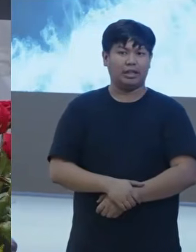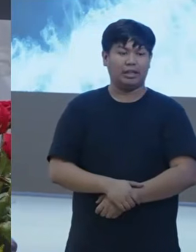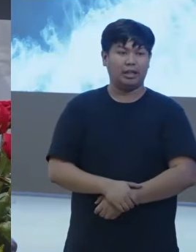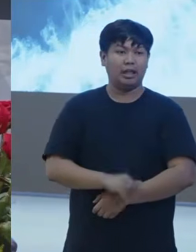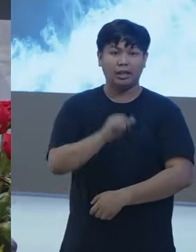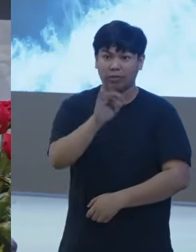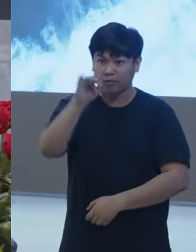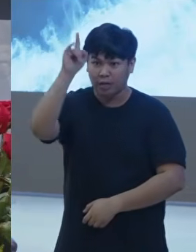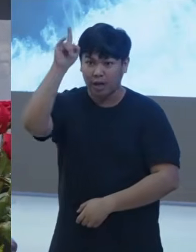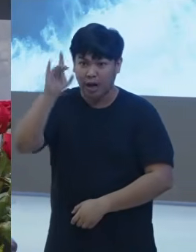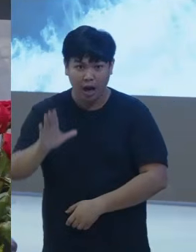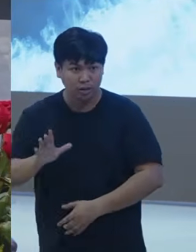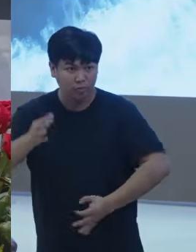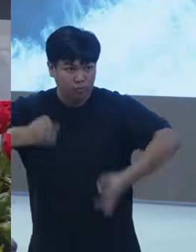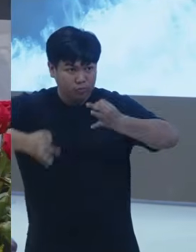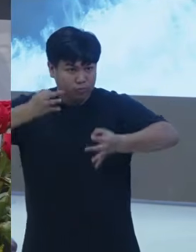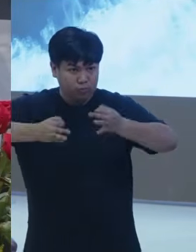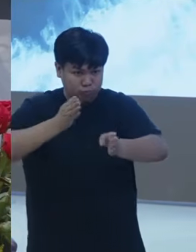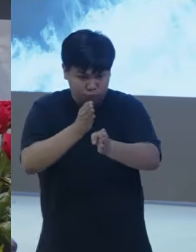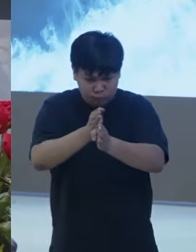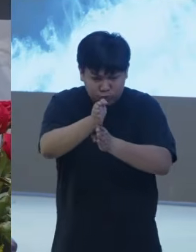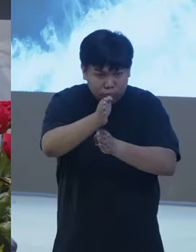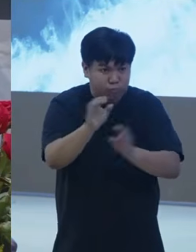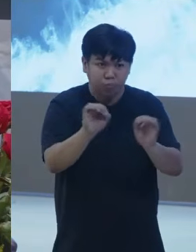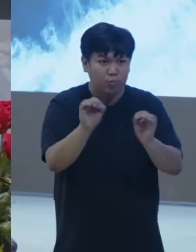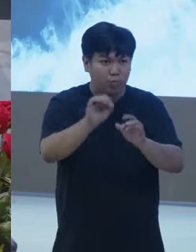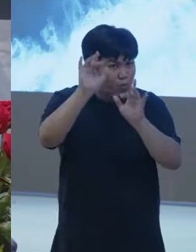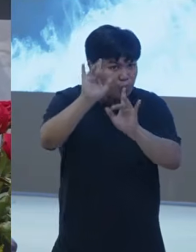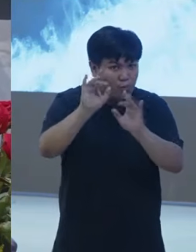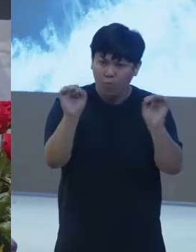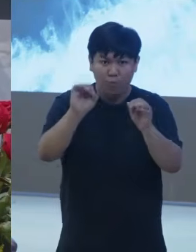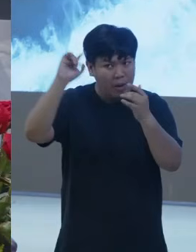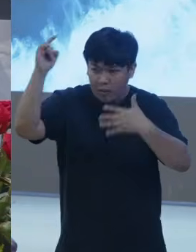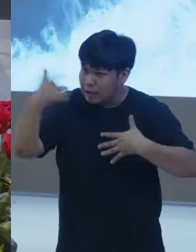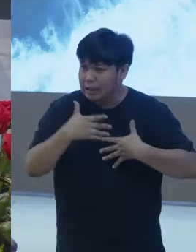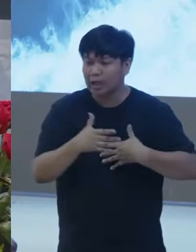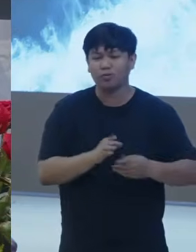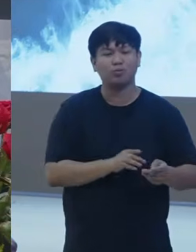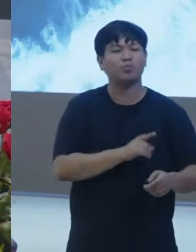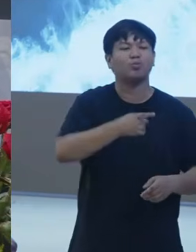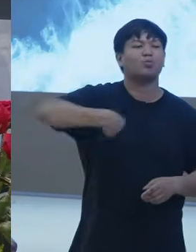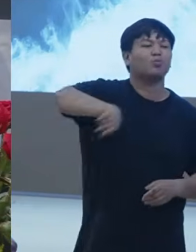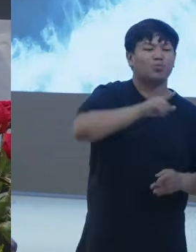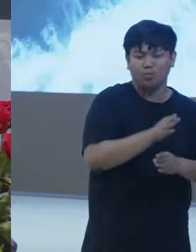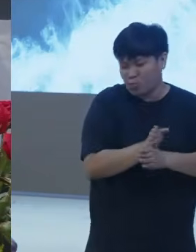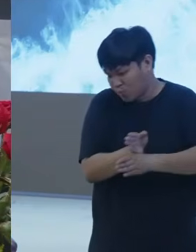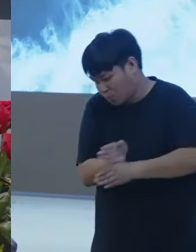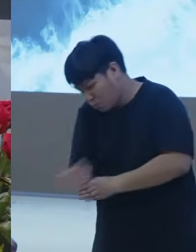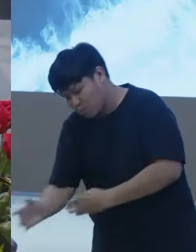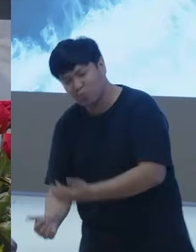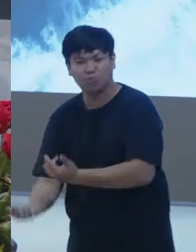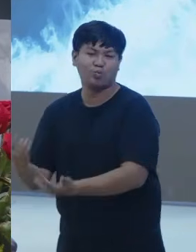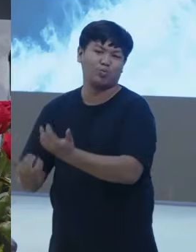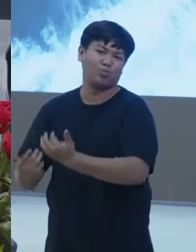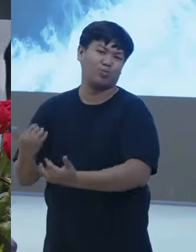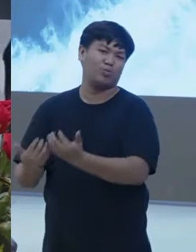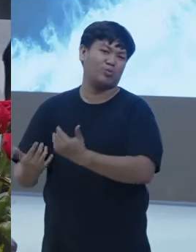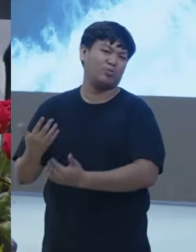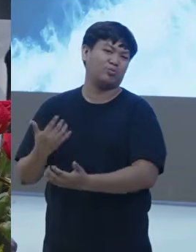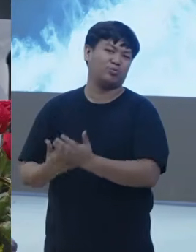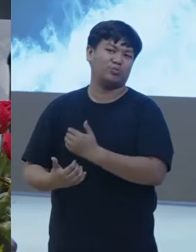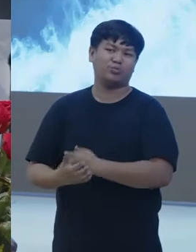But He does not deal with us according to our sins, nor repay us according to our iniquities. Alam niyo kung